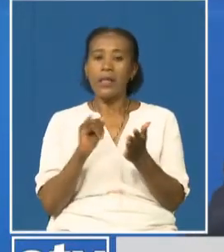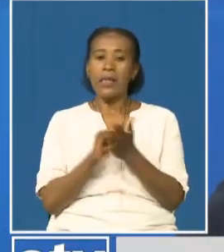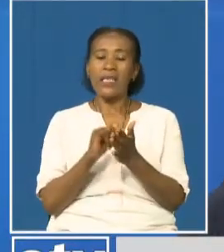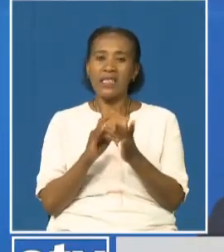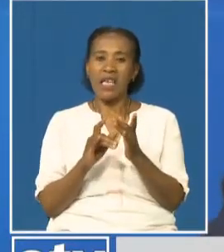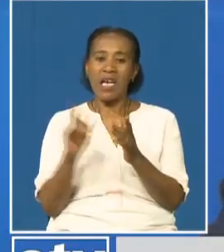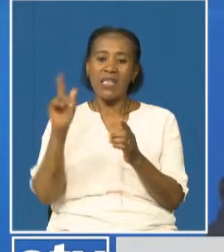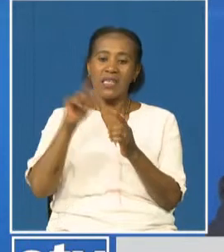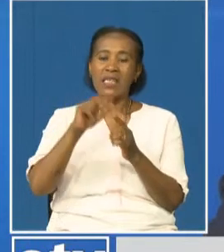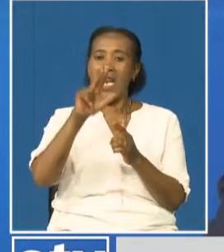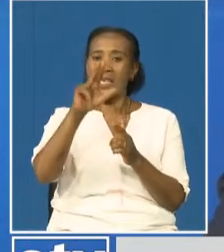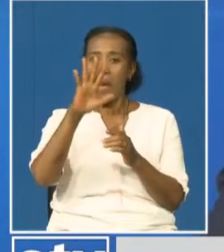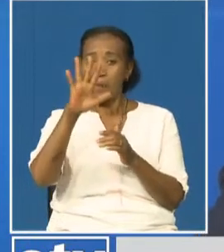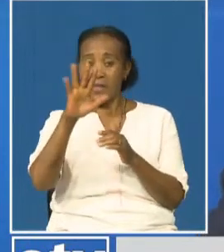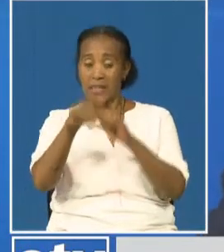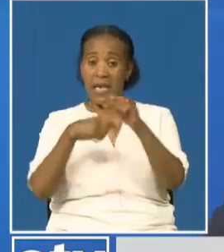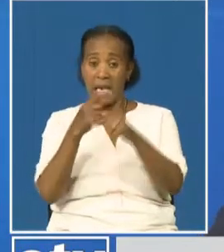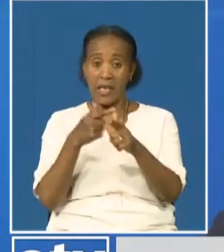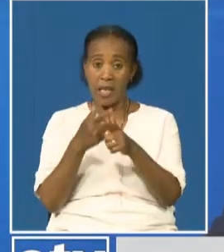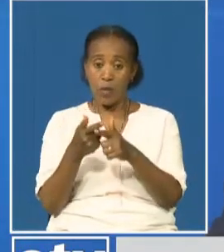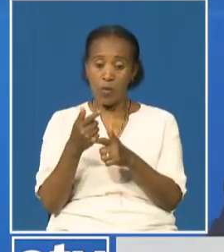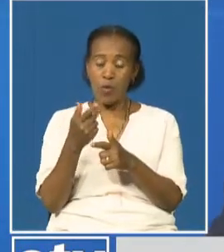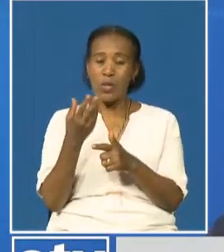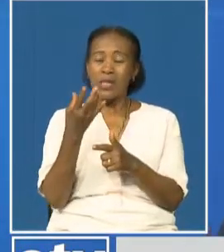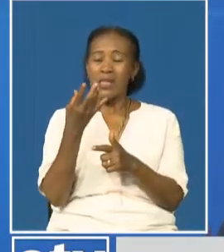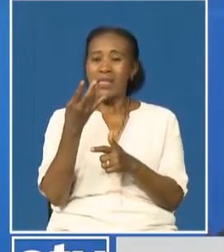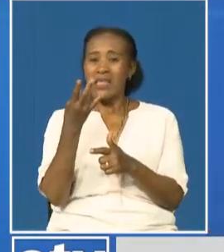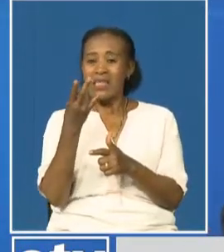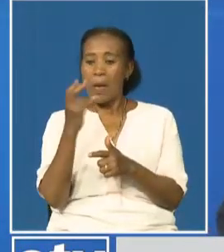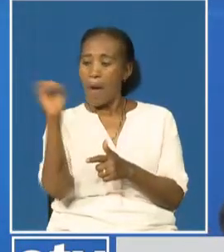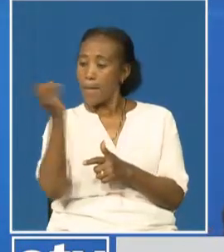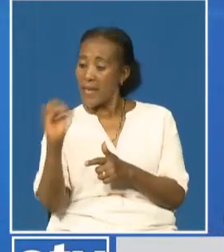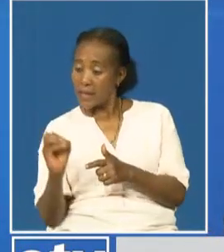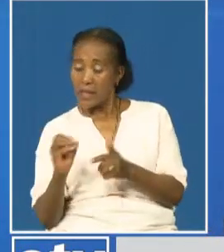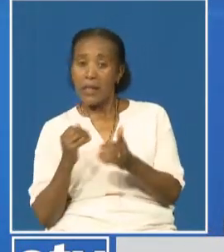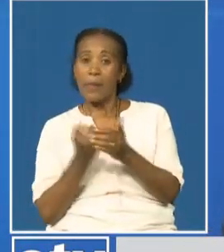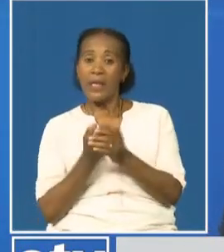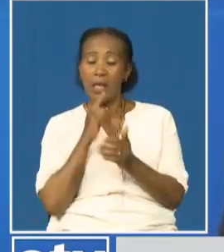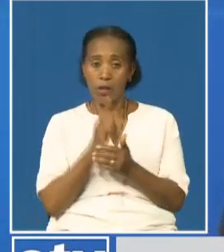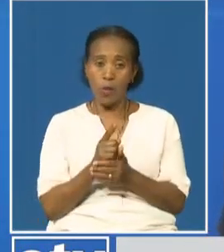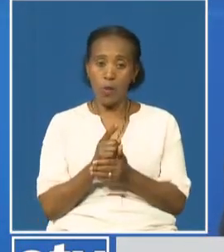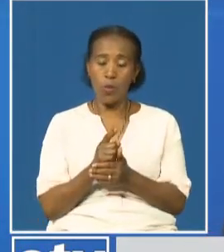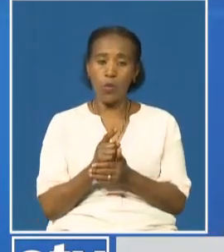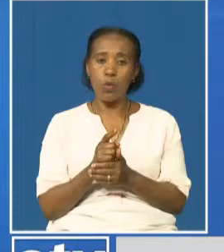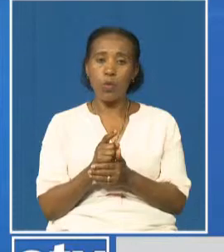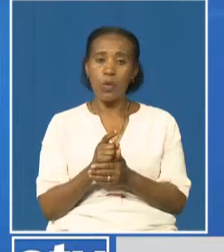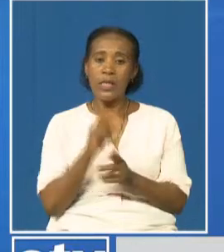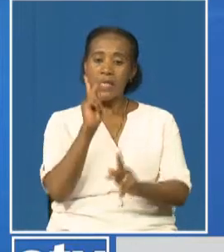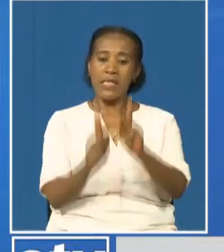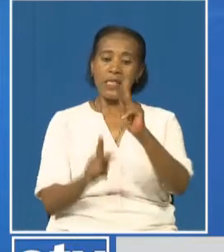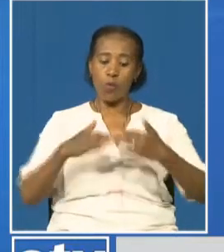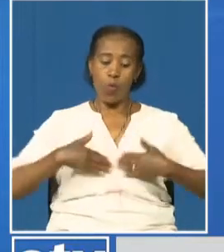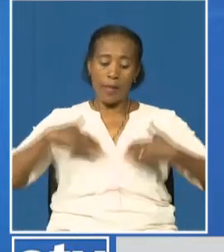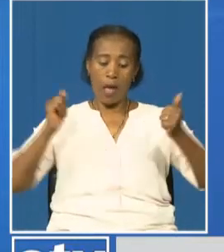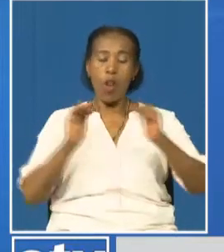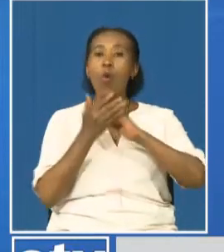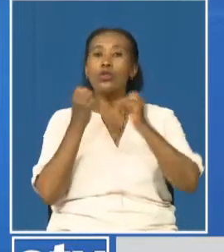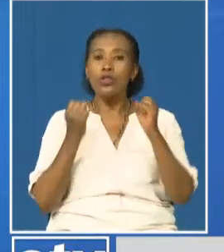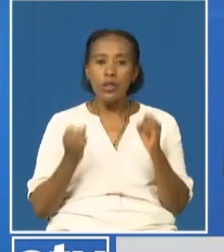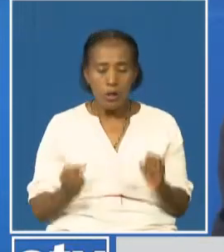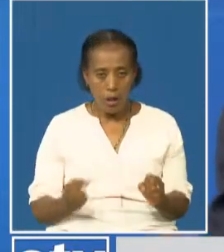ከዛ ከፍ እስከ 35 ስንሄድ ደግሞ እስከ 70% ምናምን የሚደርሰው ህዝብ ወጣት ሊሆን